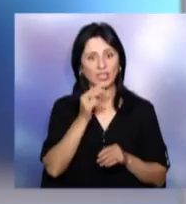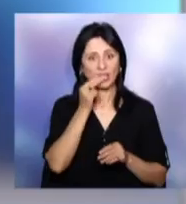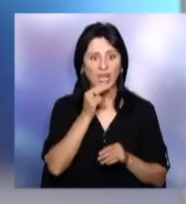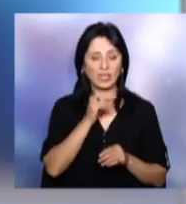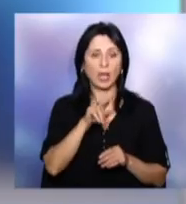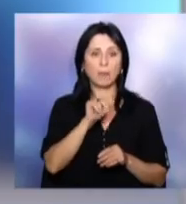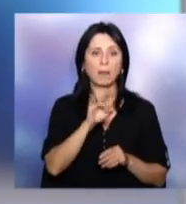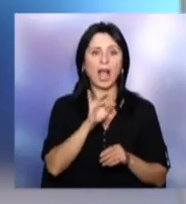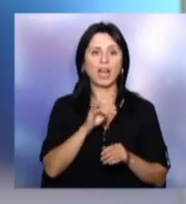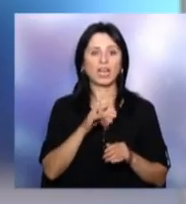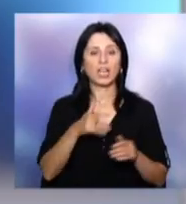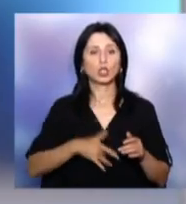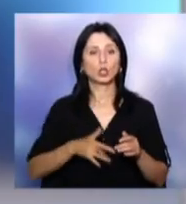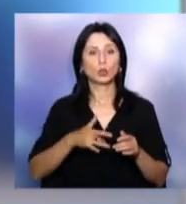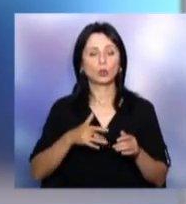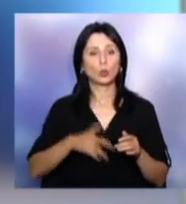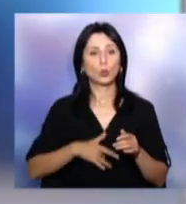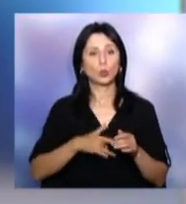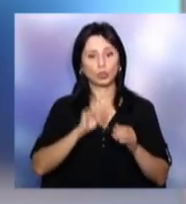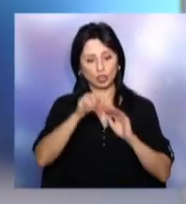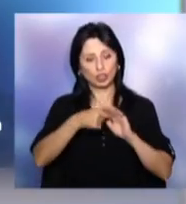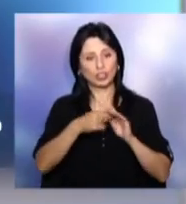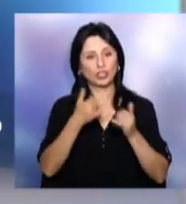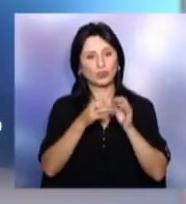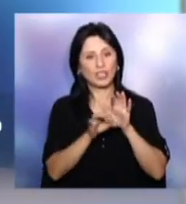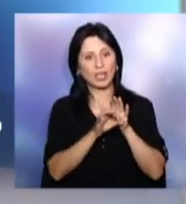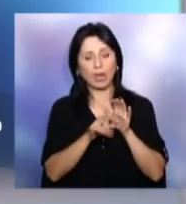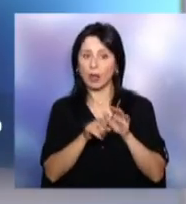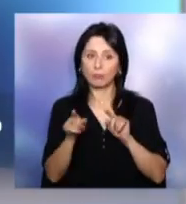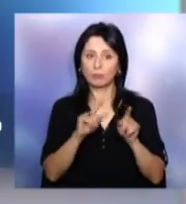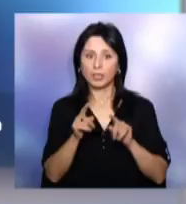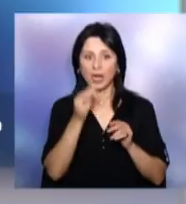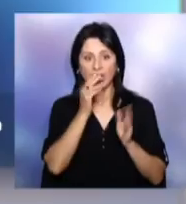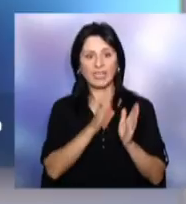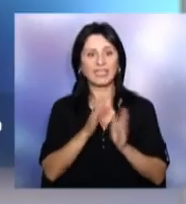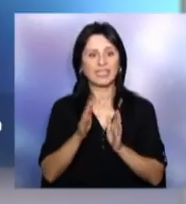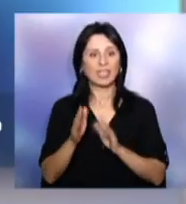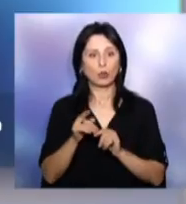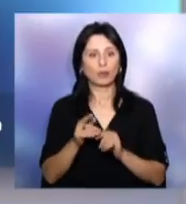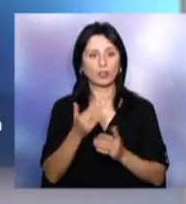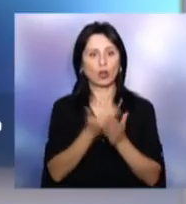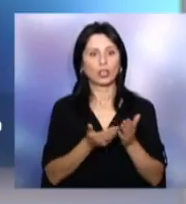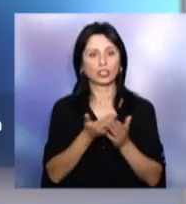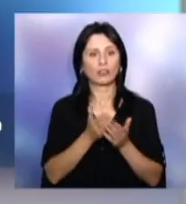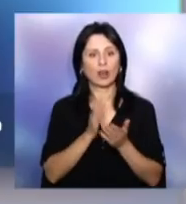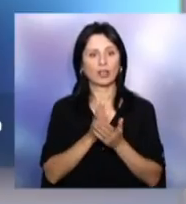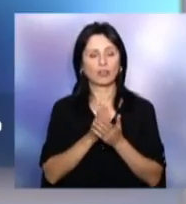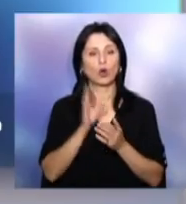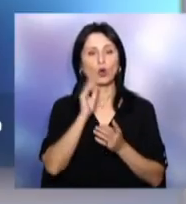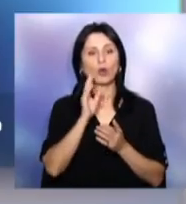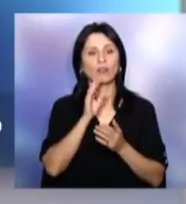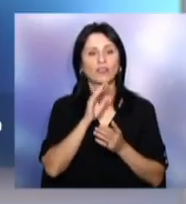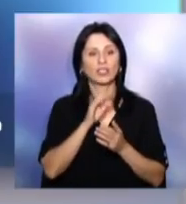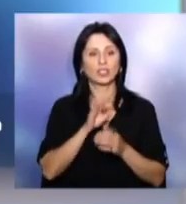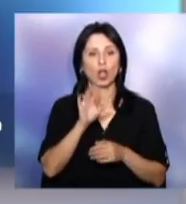დროს და შეიძლება ცოტა მეამიტური კითხვა, იცით რა მაინტერესებს? აი როდესაც დიეტოლოგები გვირჩევენ, რომ როდესაც